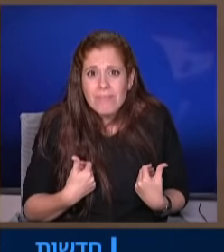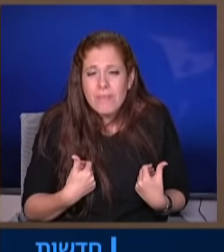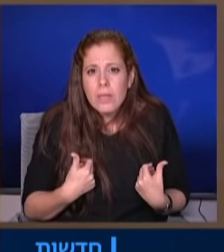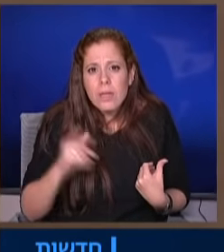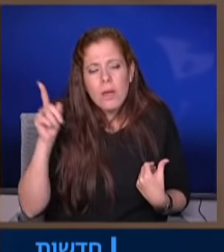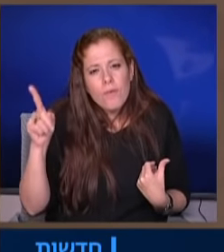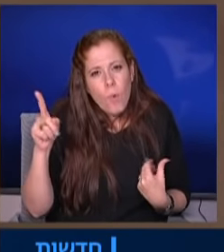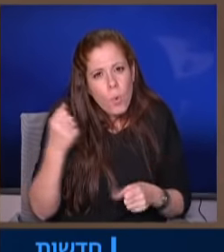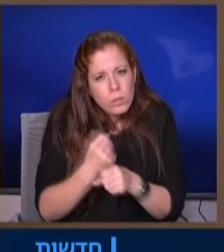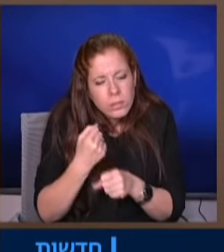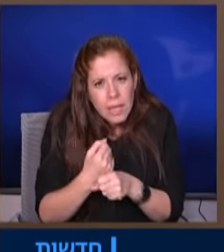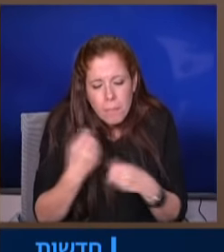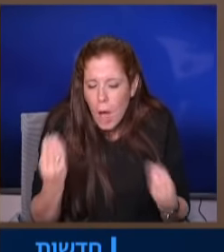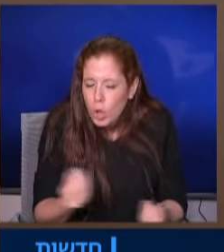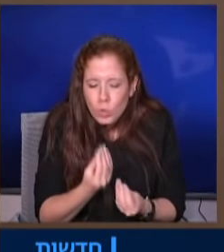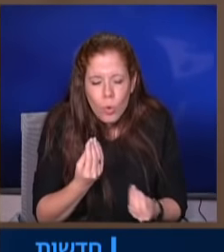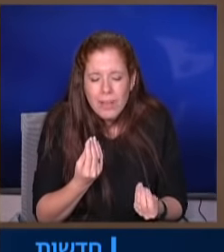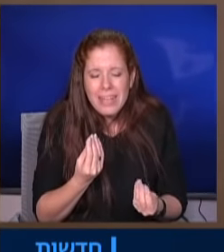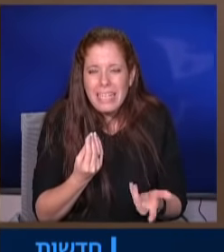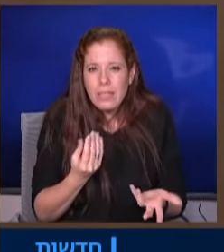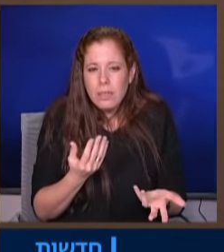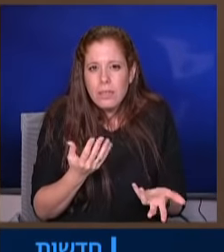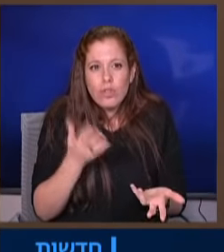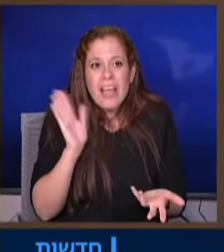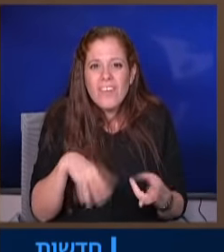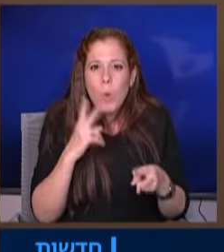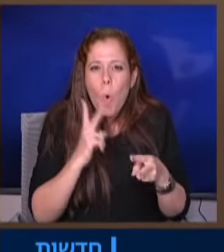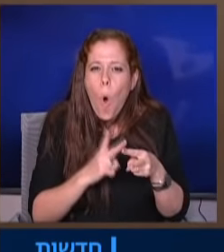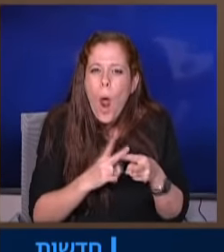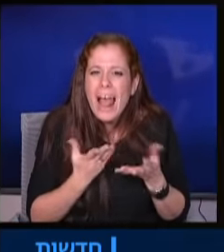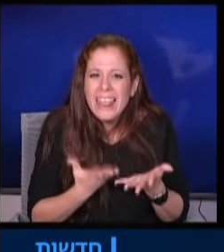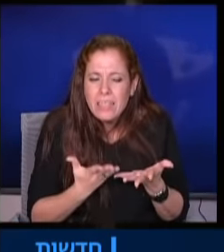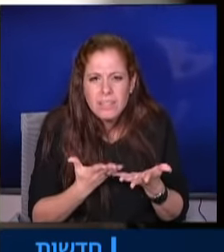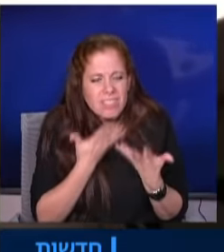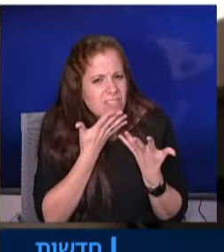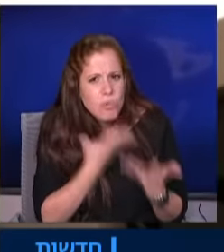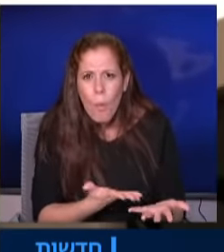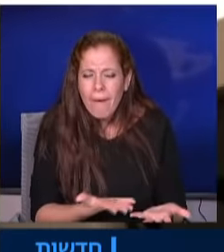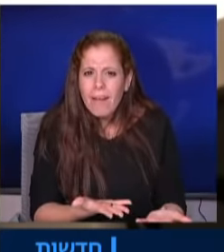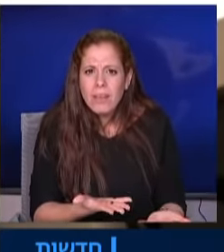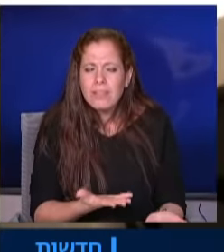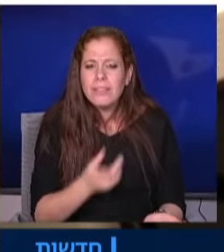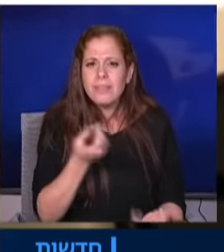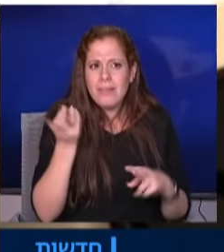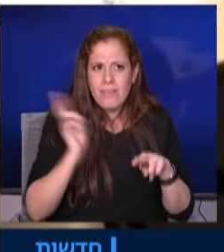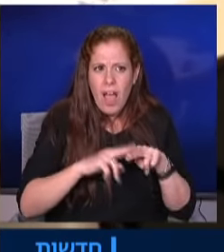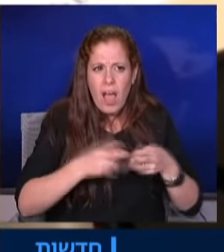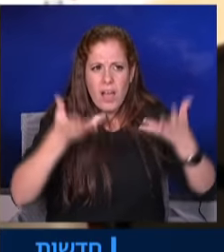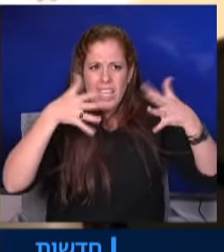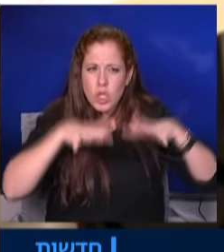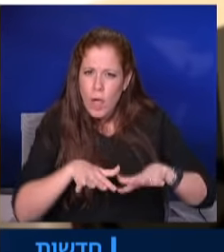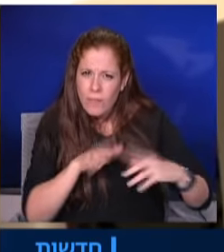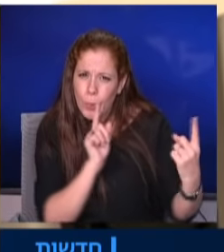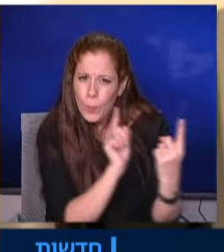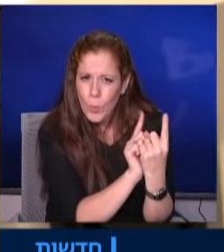והוא עושה מעשה שזה אפילו חולני, זה מטריד, זה דוחה. ואחר כך התיישבתי מולו,